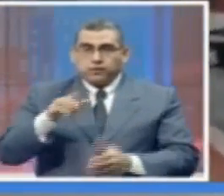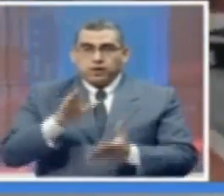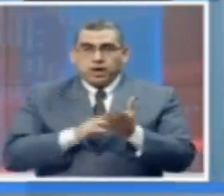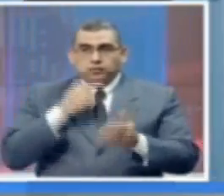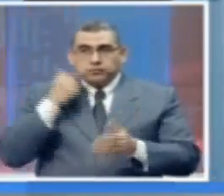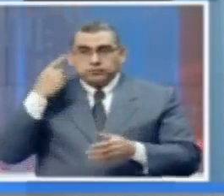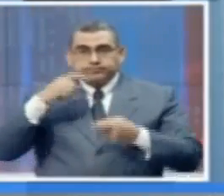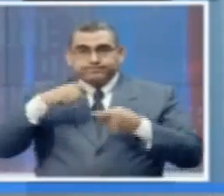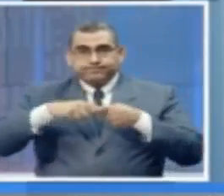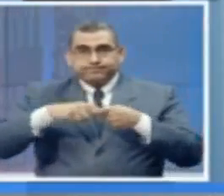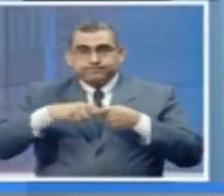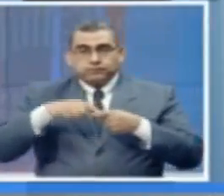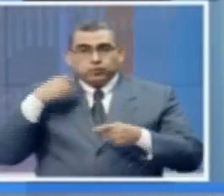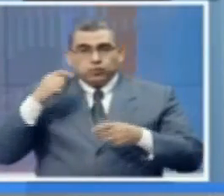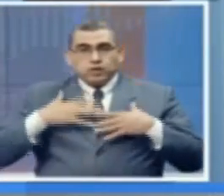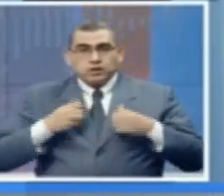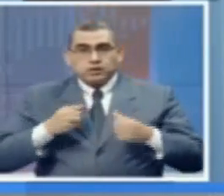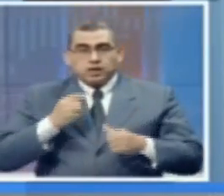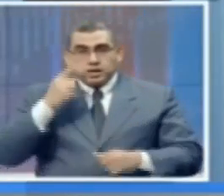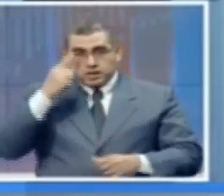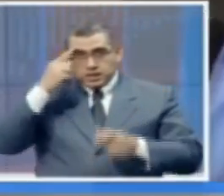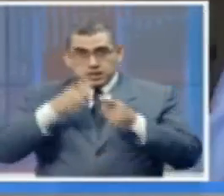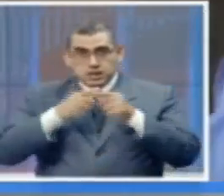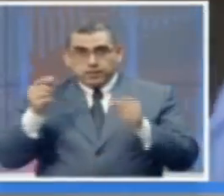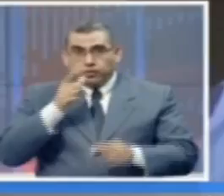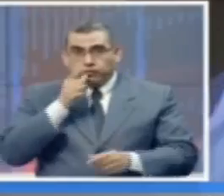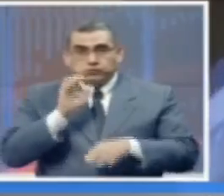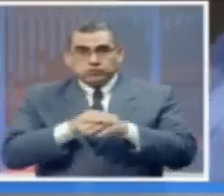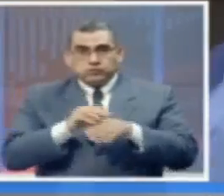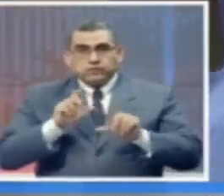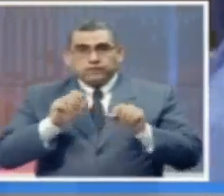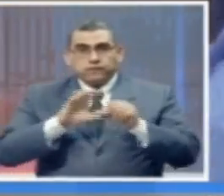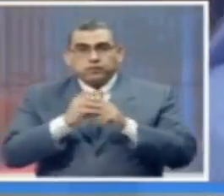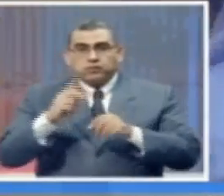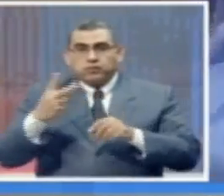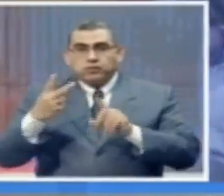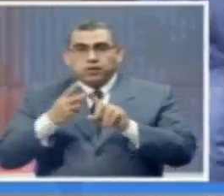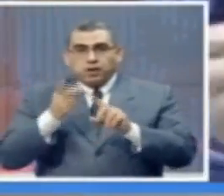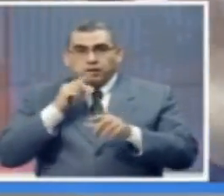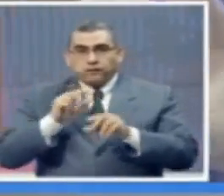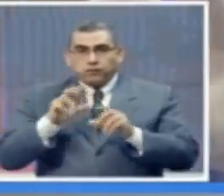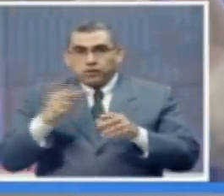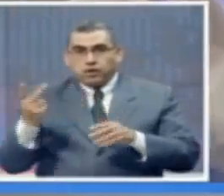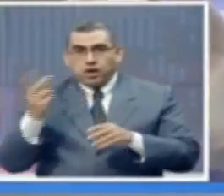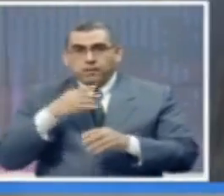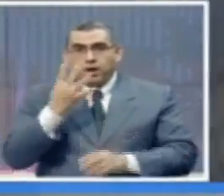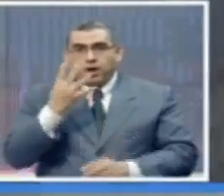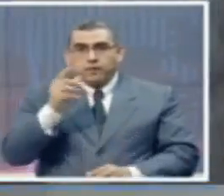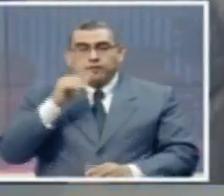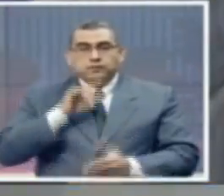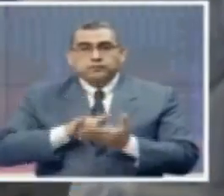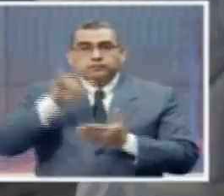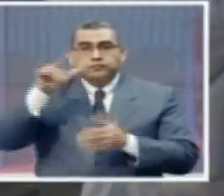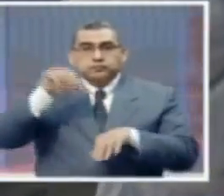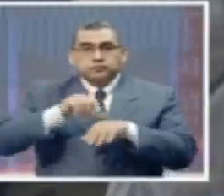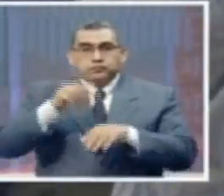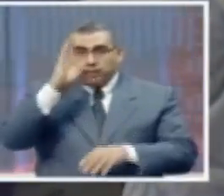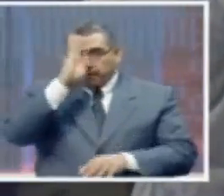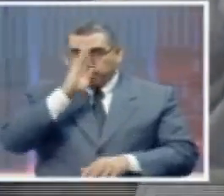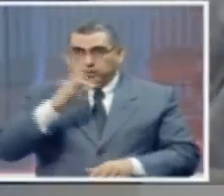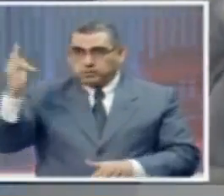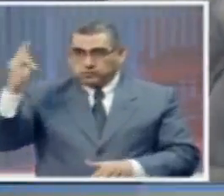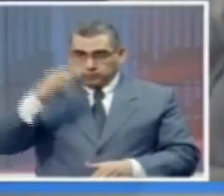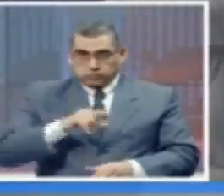سياق متصل، أعلنت وزارة الصحة اليابانية اكتشاف سلالة جديدة من فيروس كورونا لدى أربعة مسافرين قادمين من